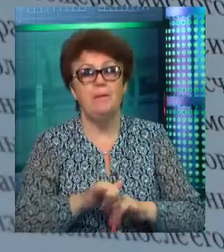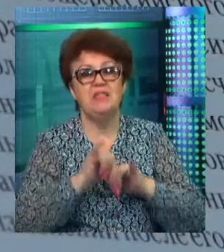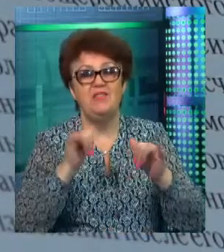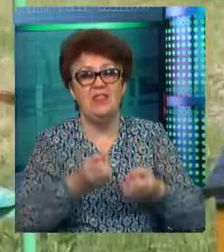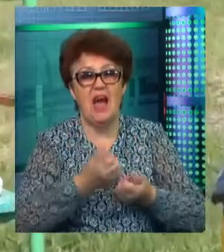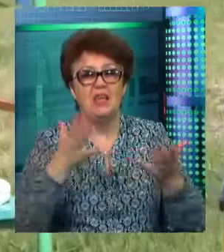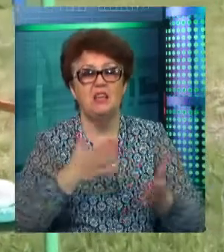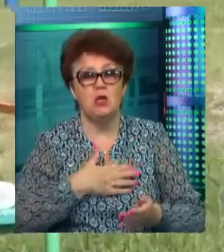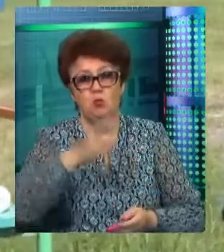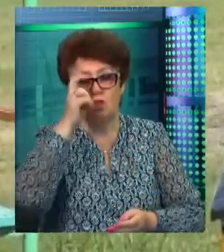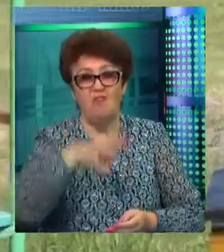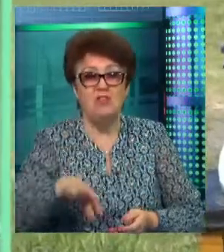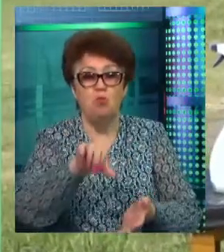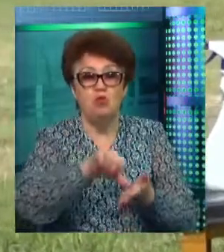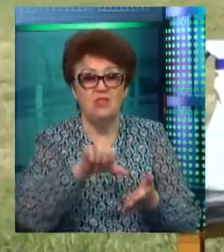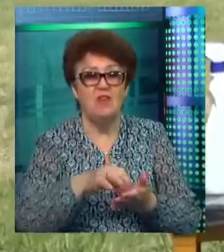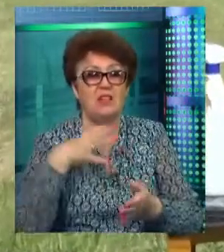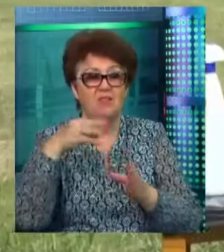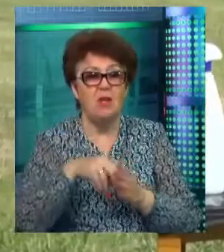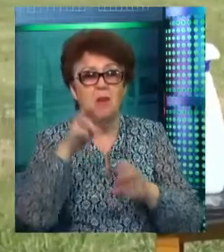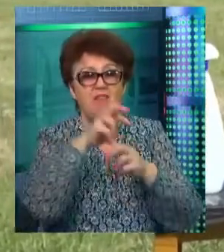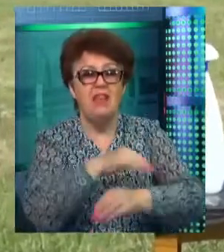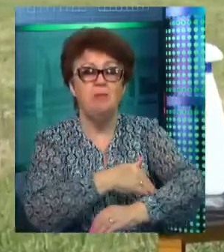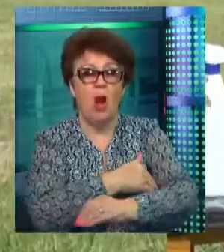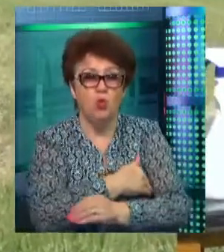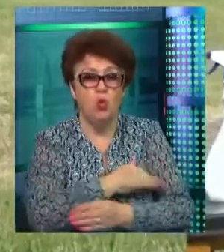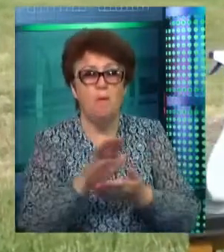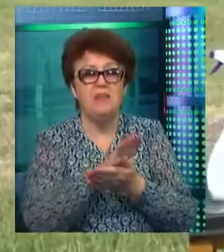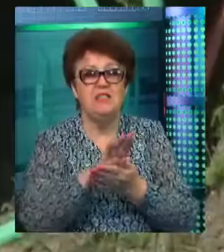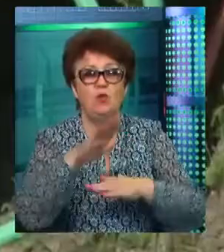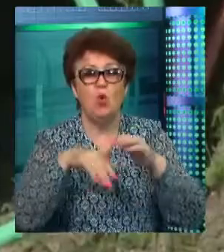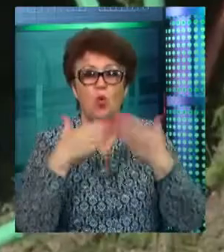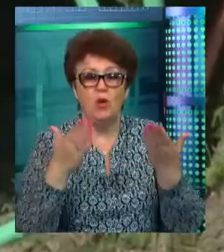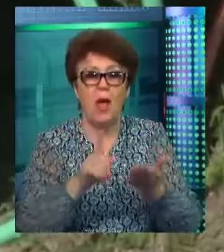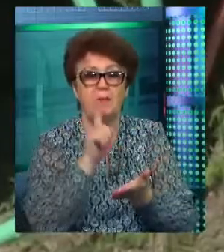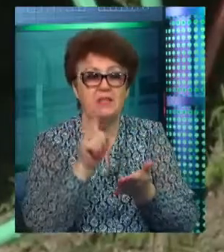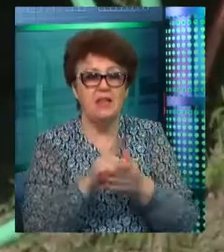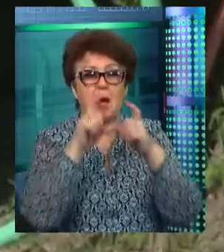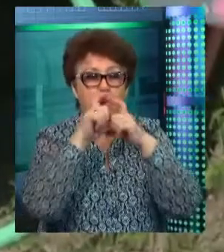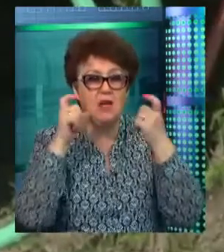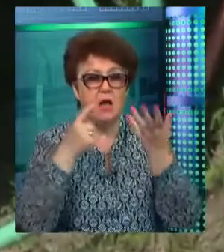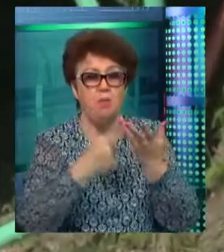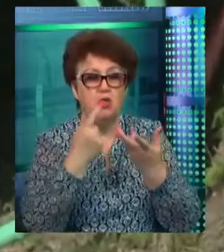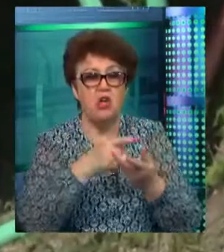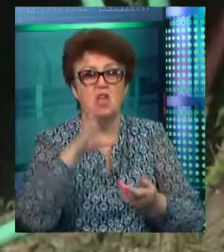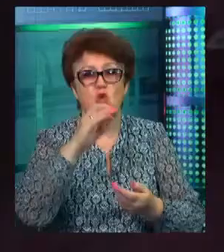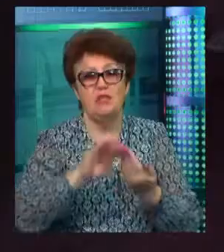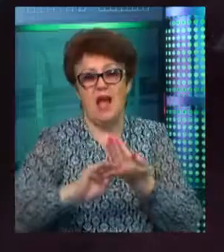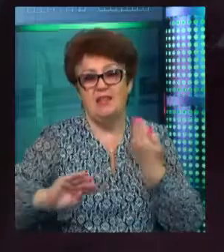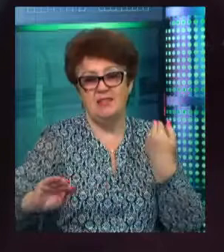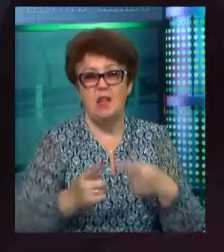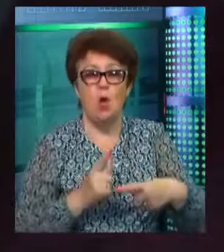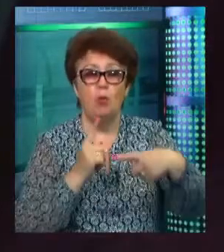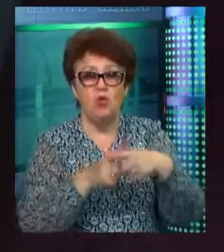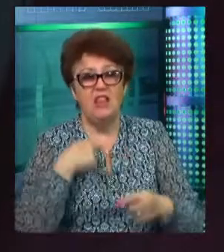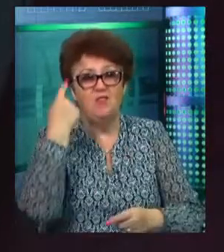нашего государства всем участникам голосования проверить температуру и продезинфицирует руки обязательно маска перчатки социальная дистанция плюс